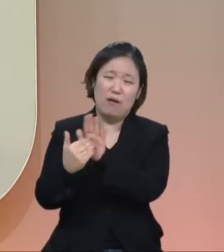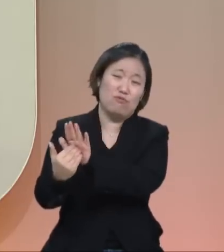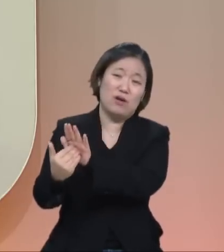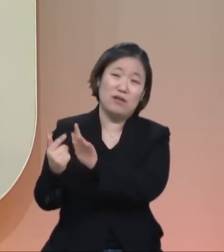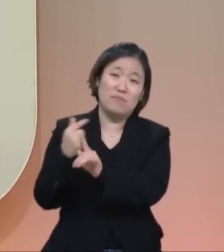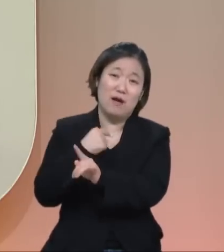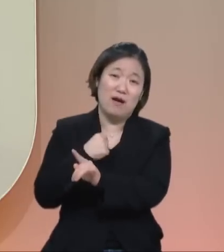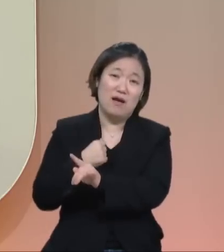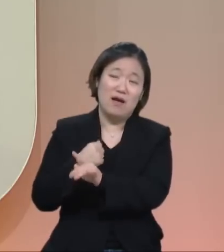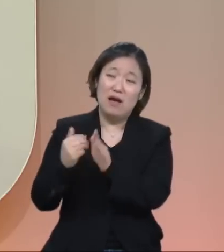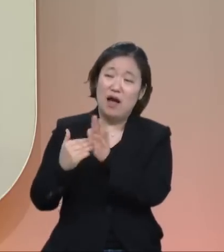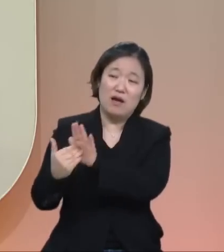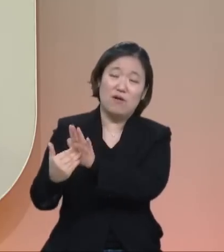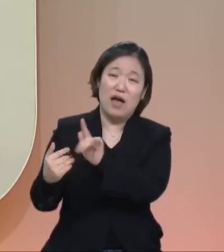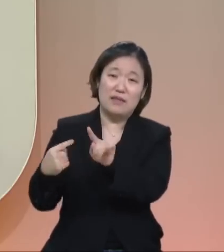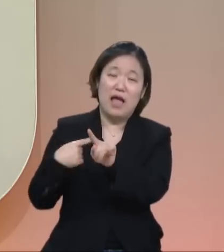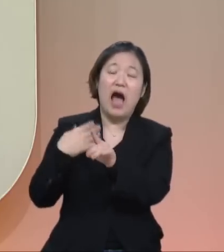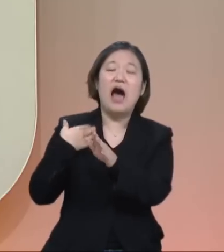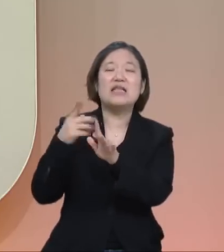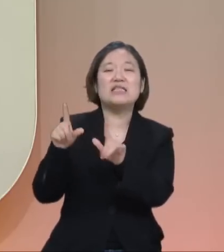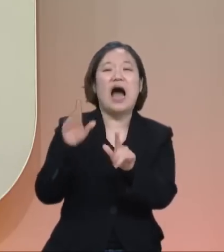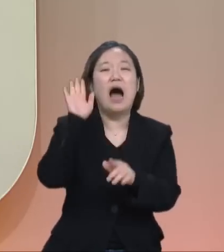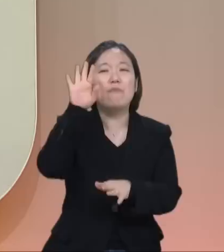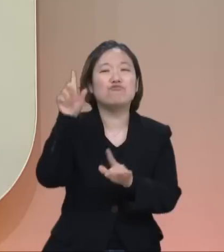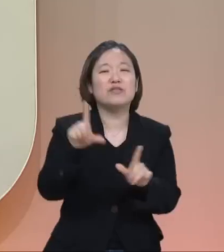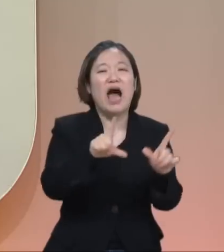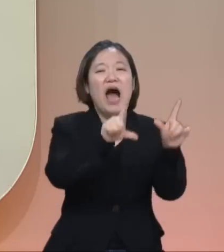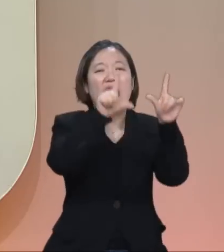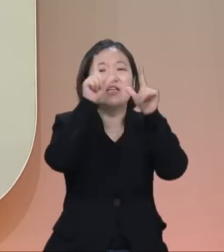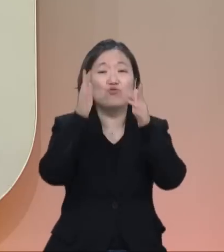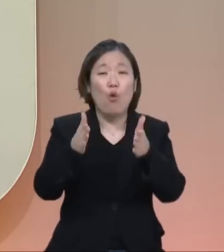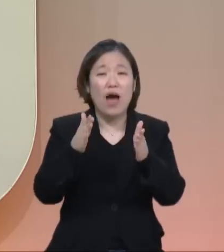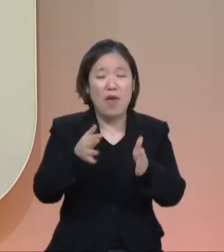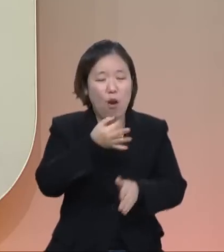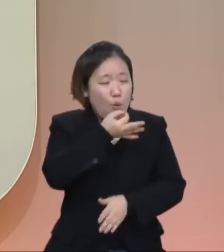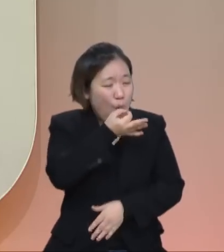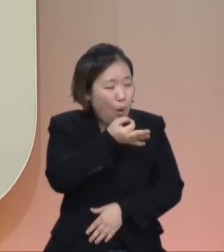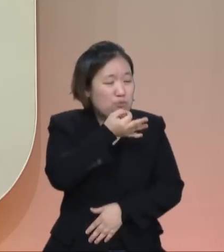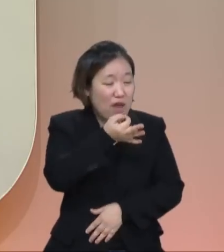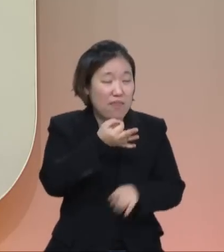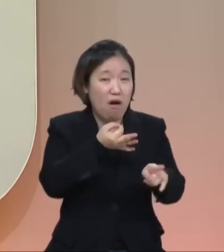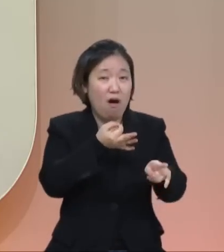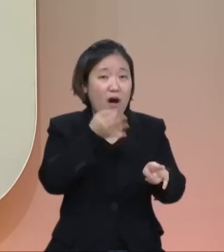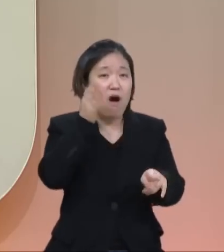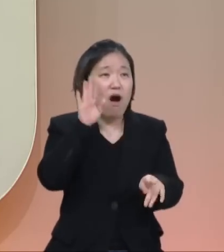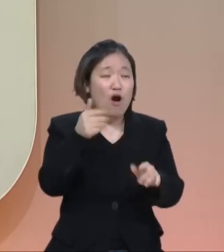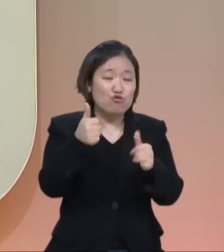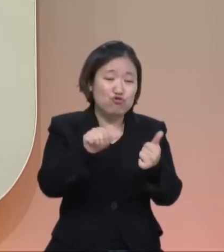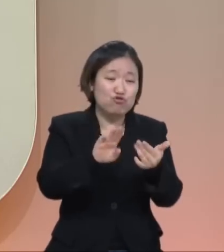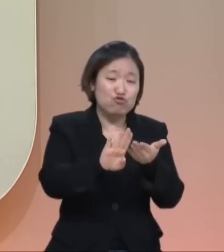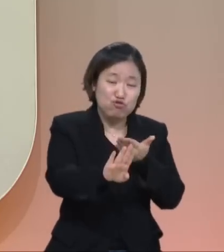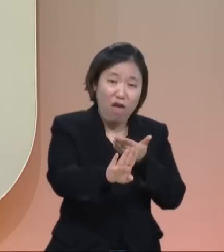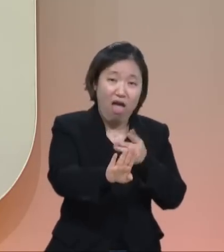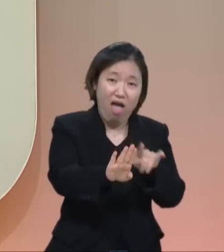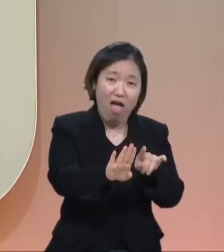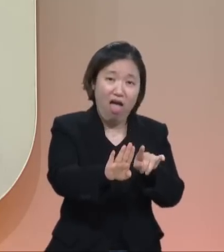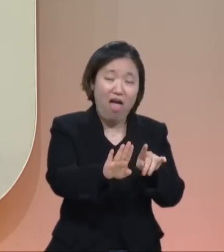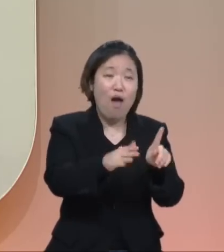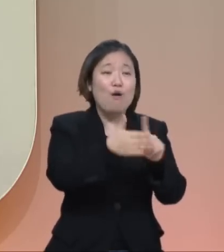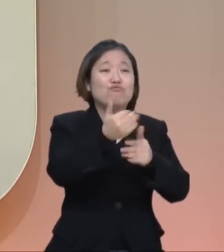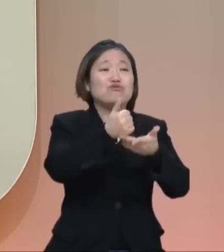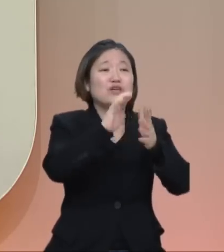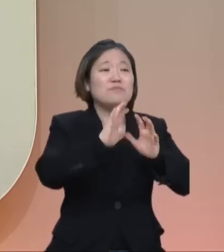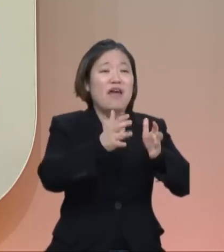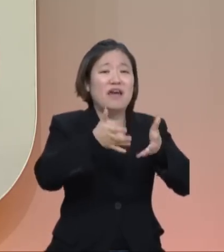남은 기간 동안 오직 염불해서 극락세계 태어나기를 극락왕생하기를